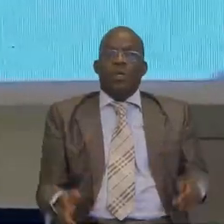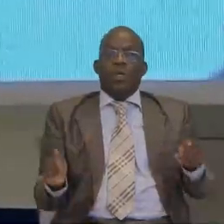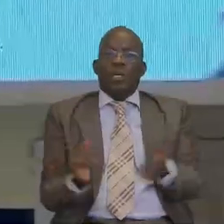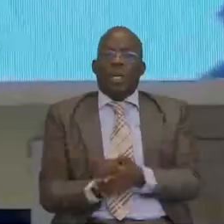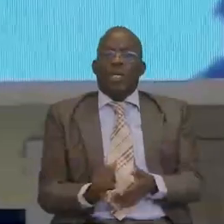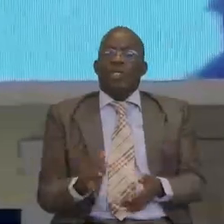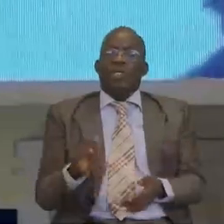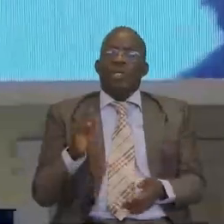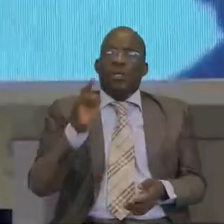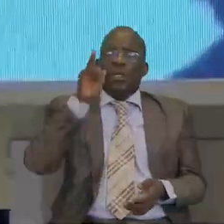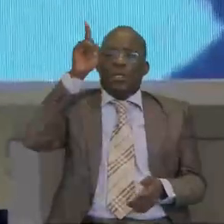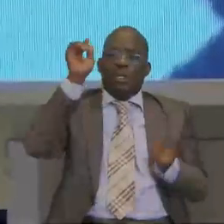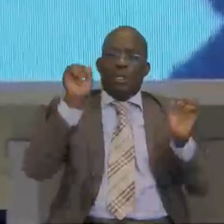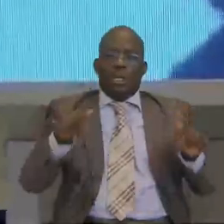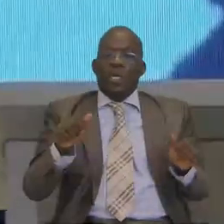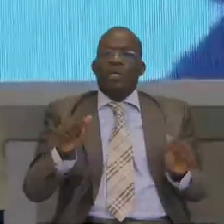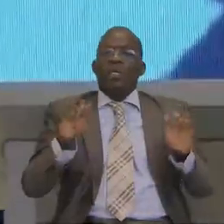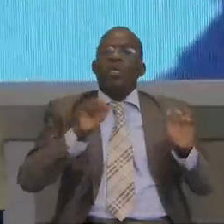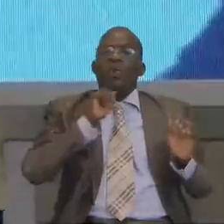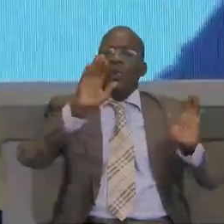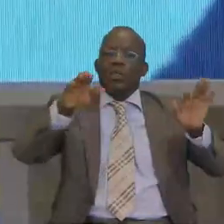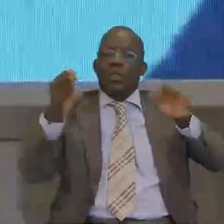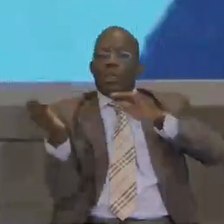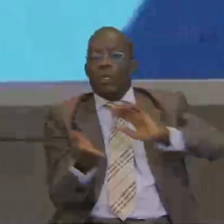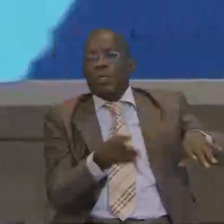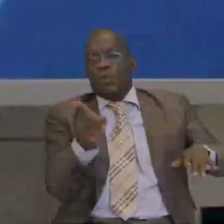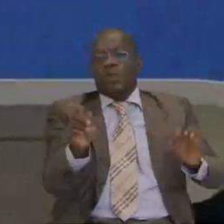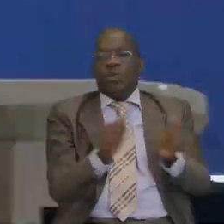qui ne peut pas te laisser impotent.